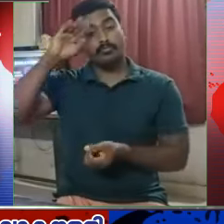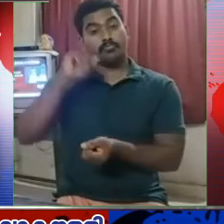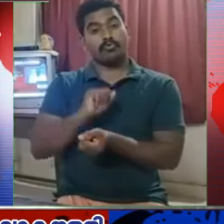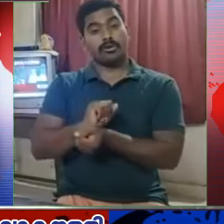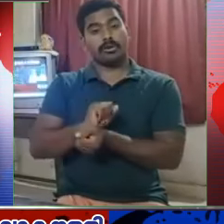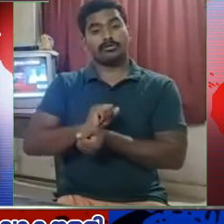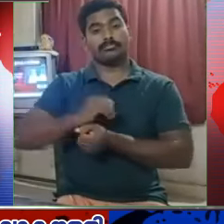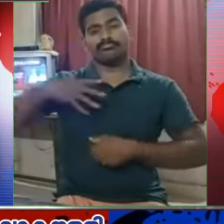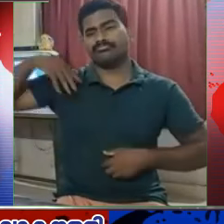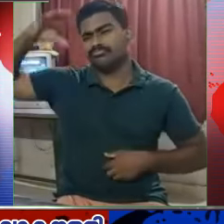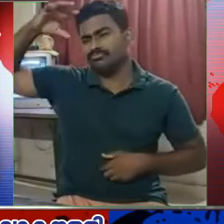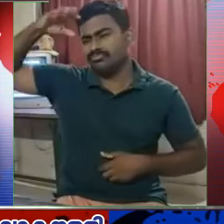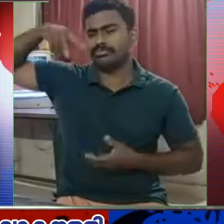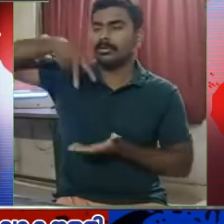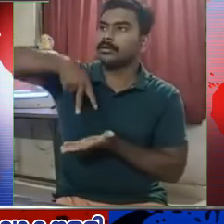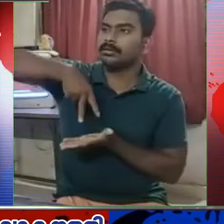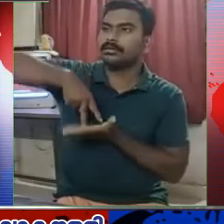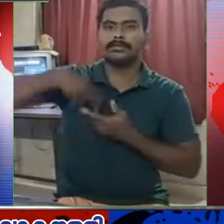വെള്ളം നൽകേണ്ടതായിട്ടുണ്ട്.